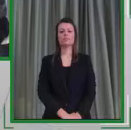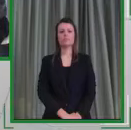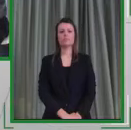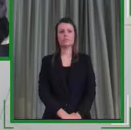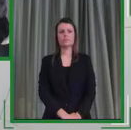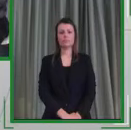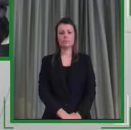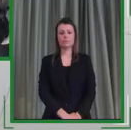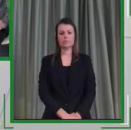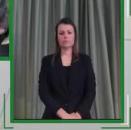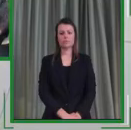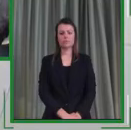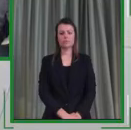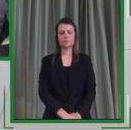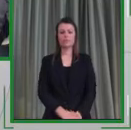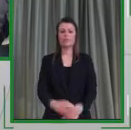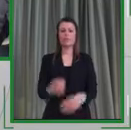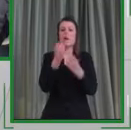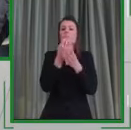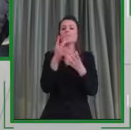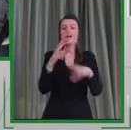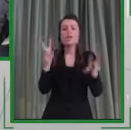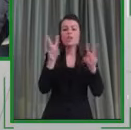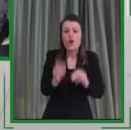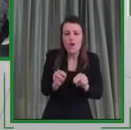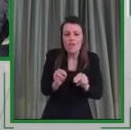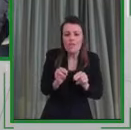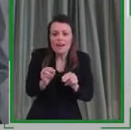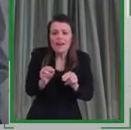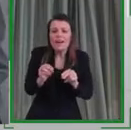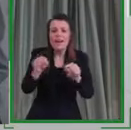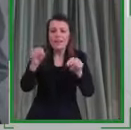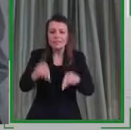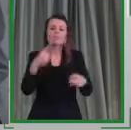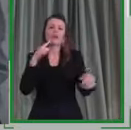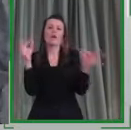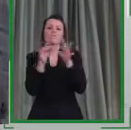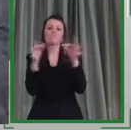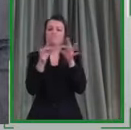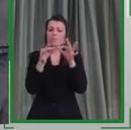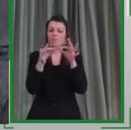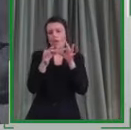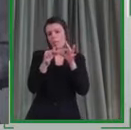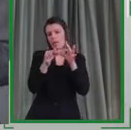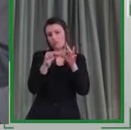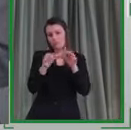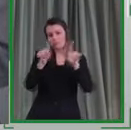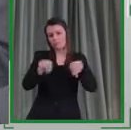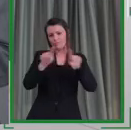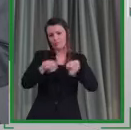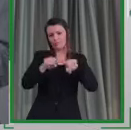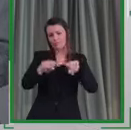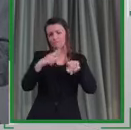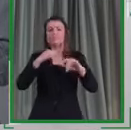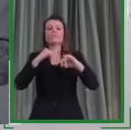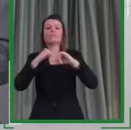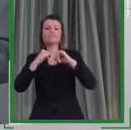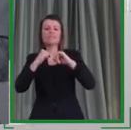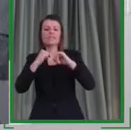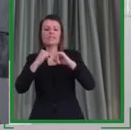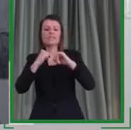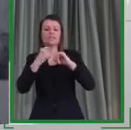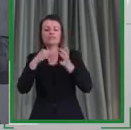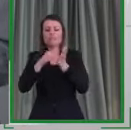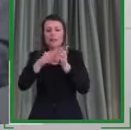ben ritrovate al consueto spazio di informazione diretto da parte di regione lombardia da parte di